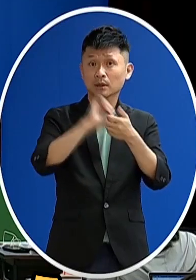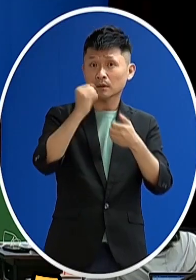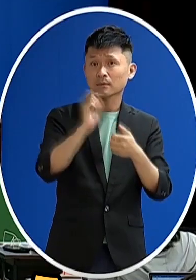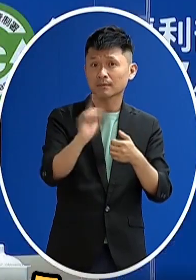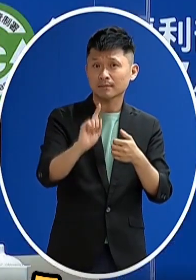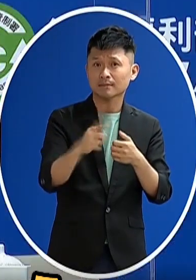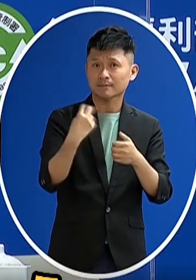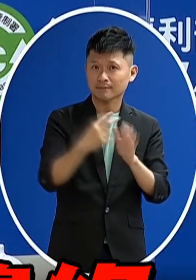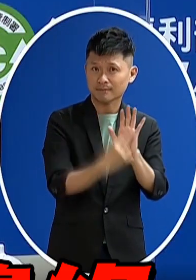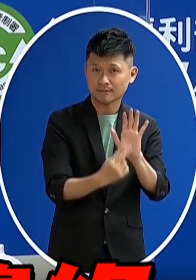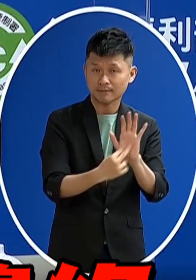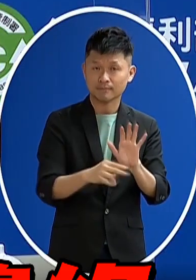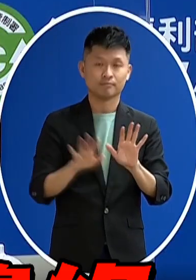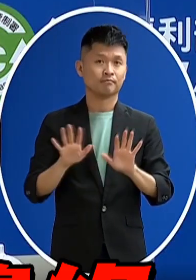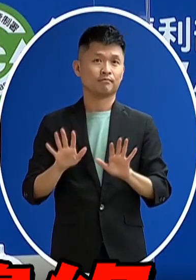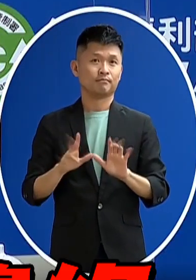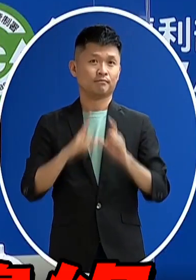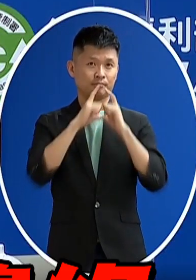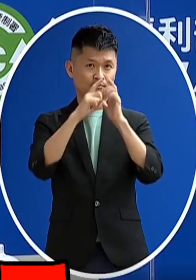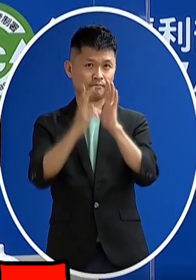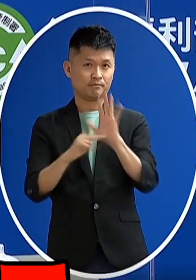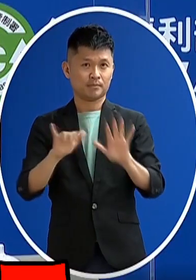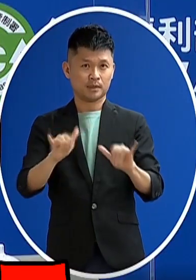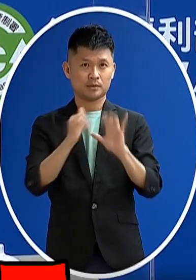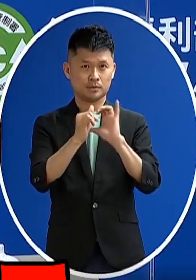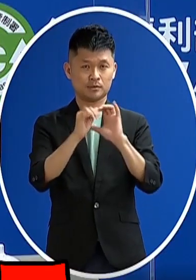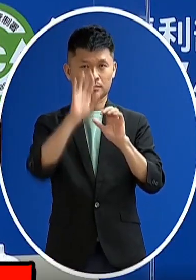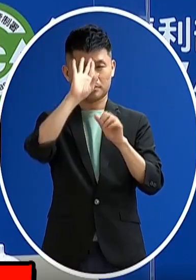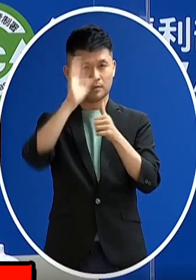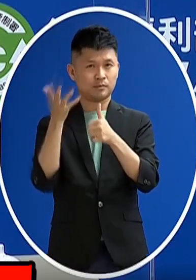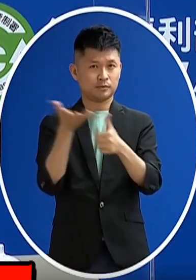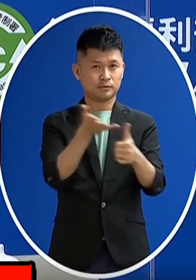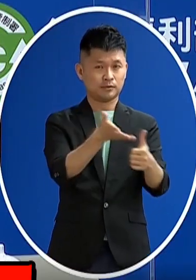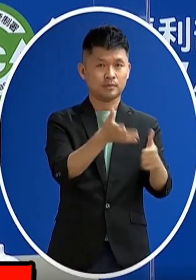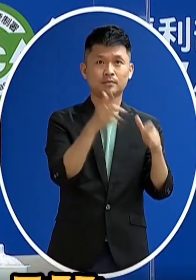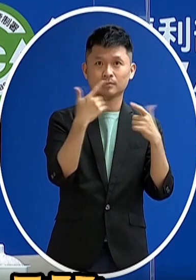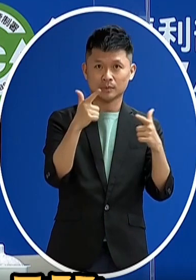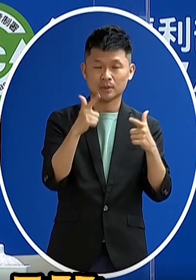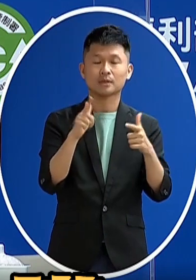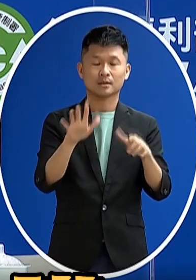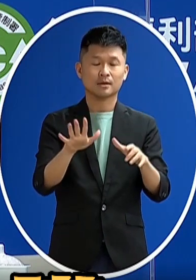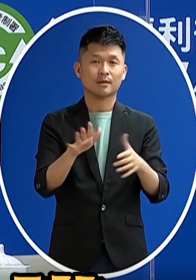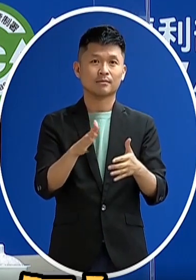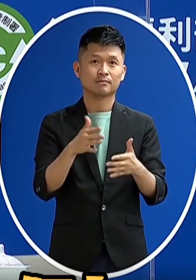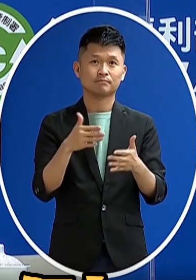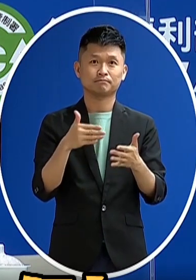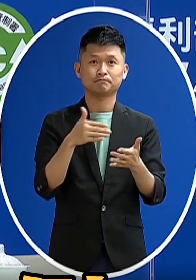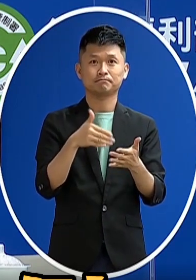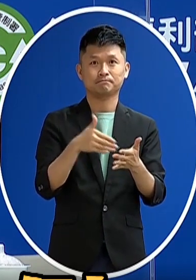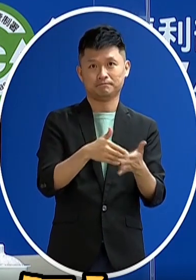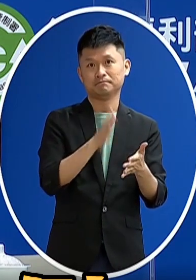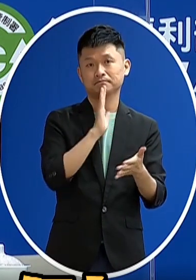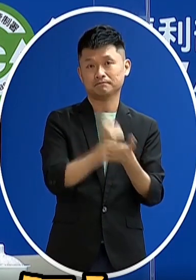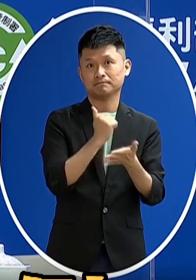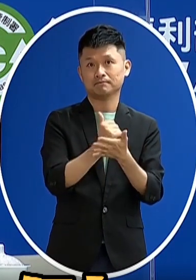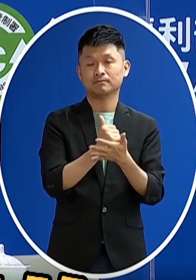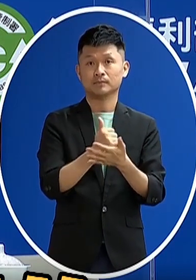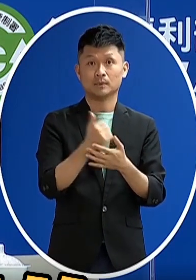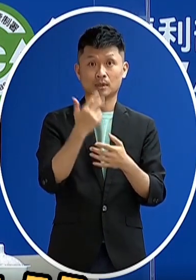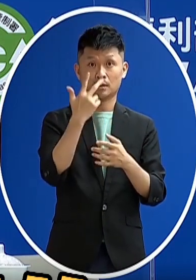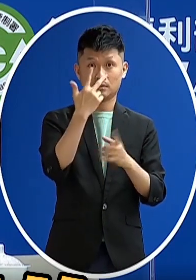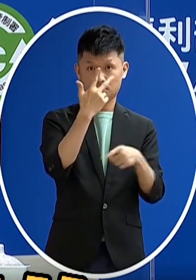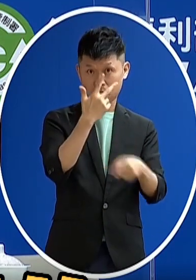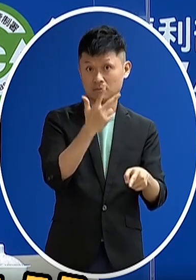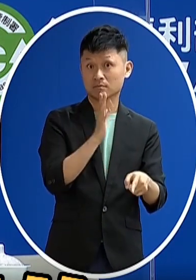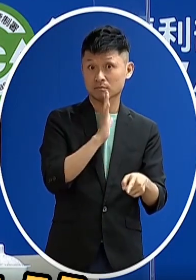现在已经不是在社区感染的边缘，现在已经进入社区感染了。我刚刚一开始讲，最后面有七例，那等